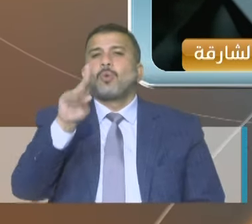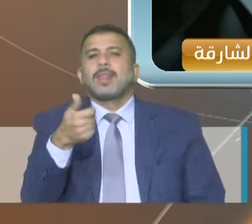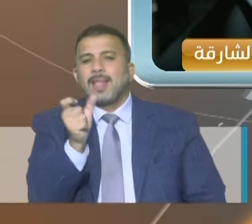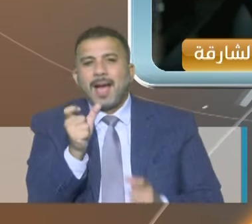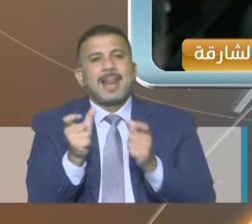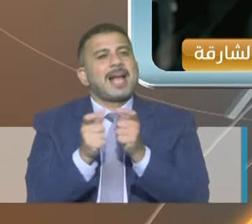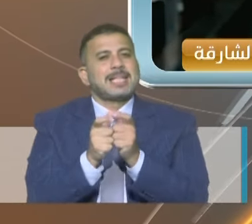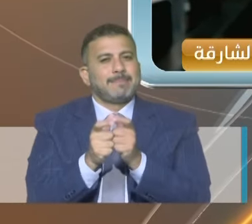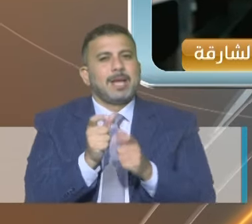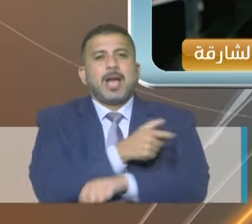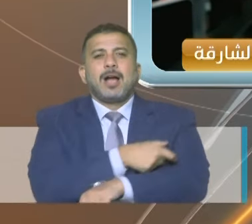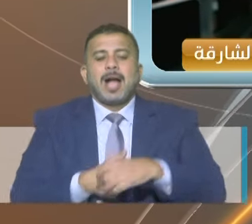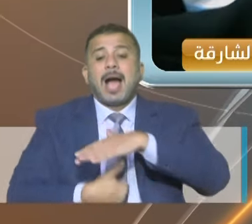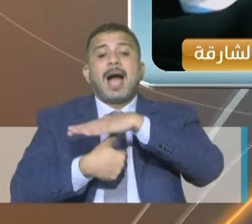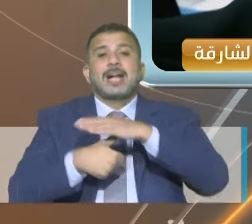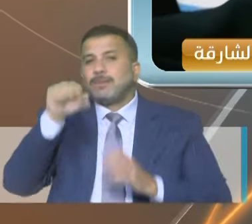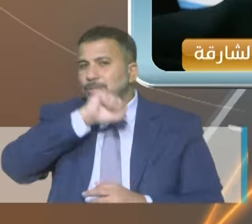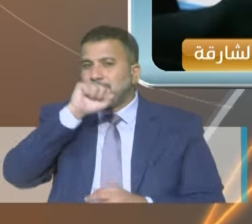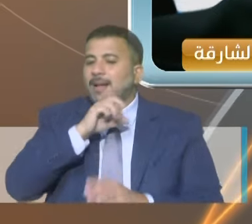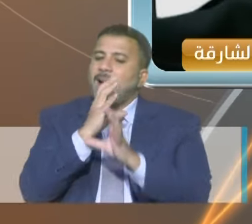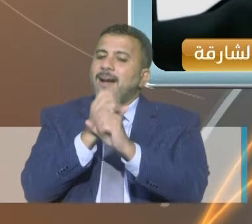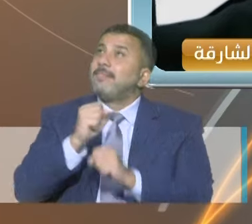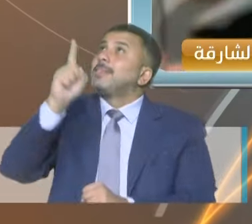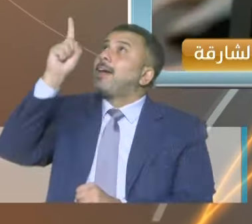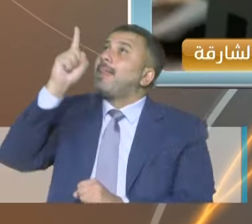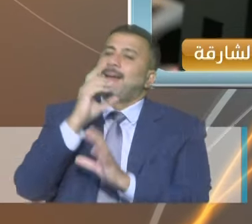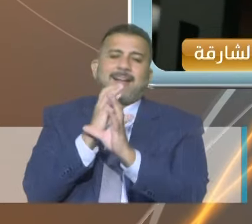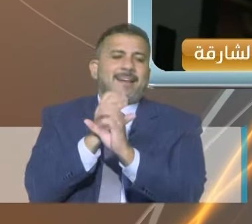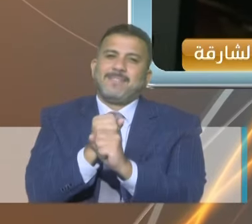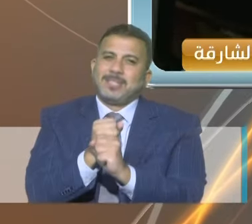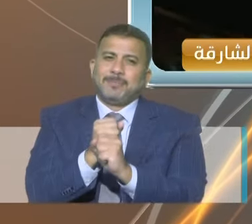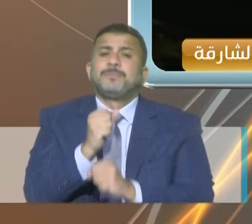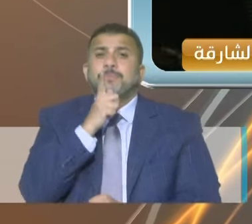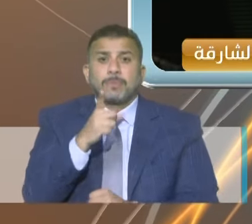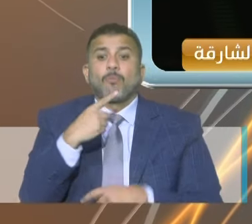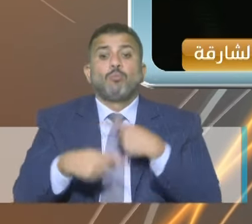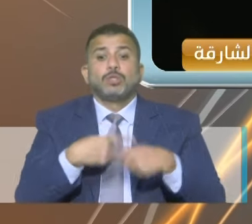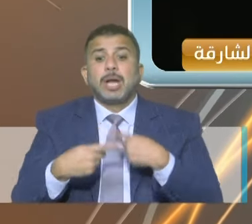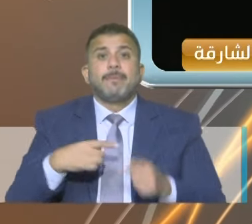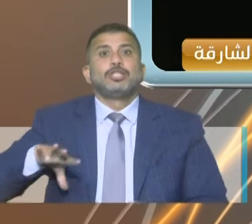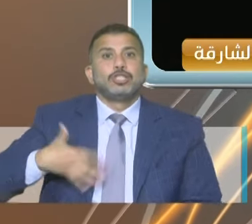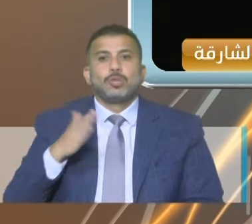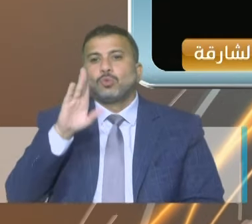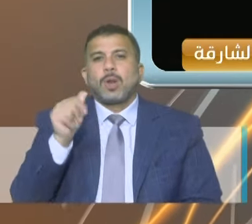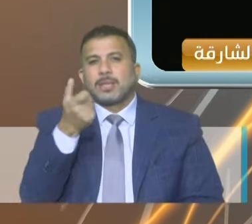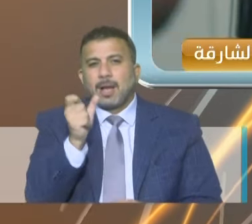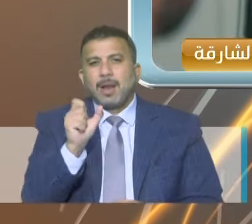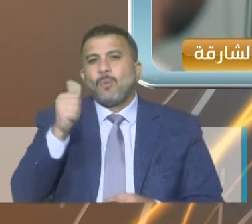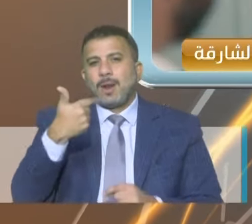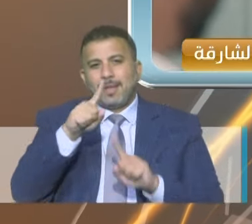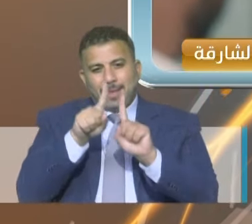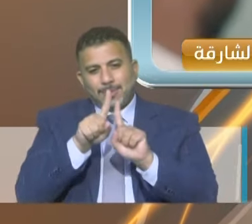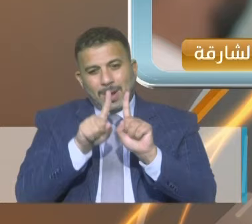بن محمد القاسمي حاكم الشارقة حفظه الله ورعاه، وبمتابعة من سمو الشيخ سلطان بن محمد بن